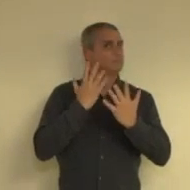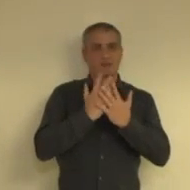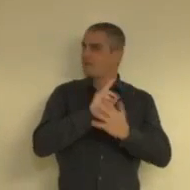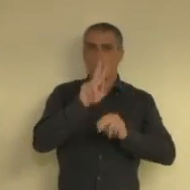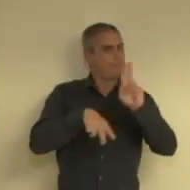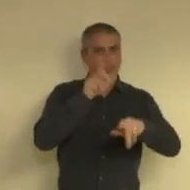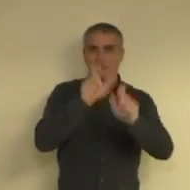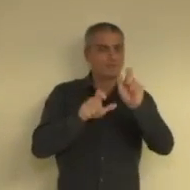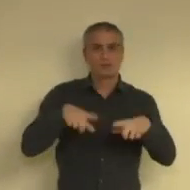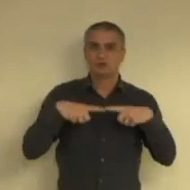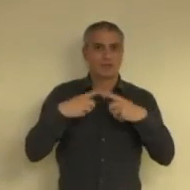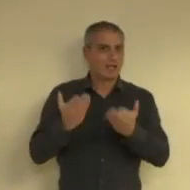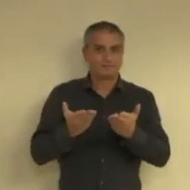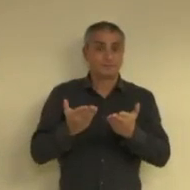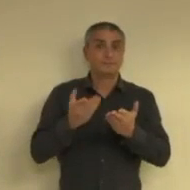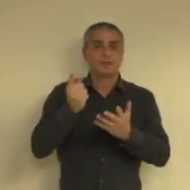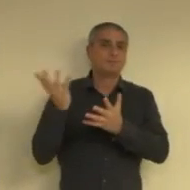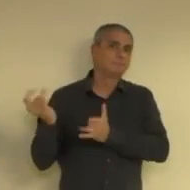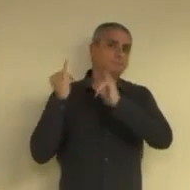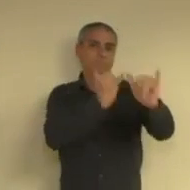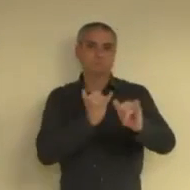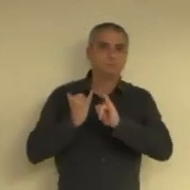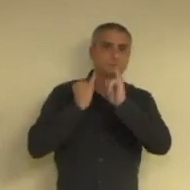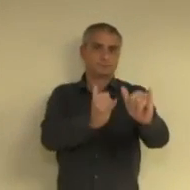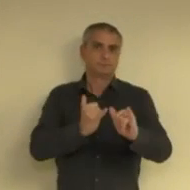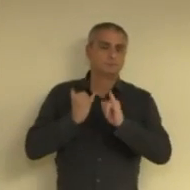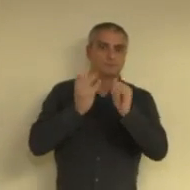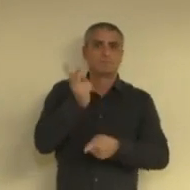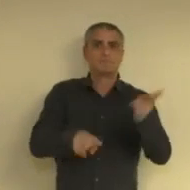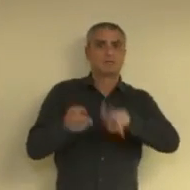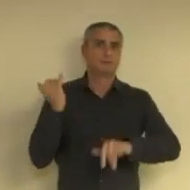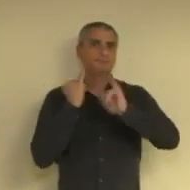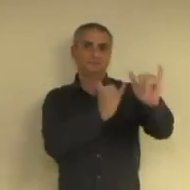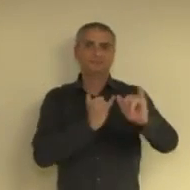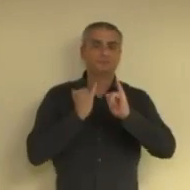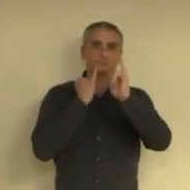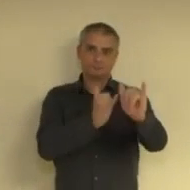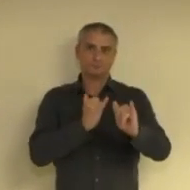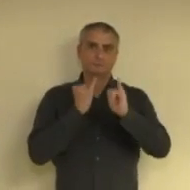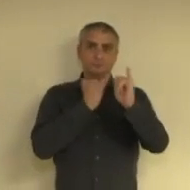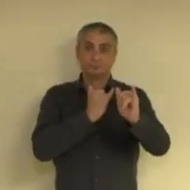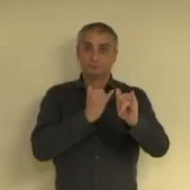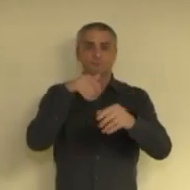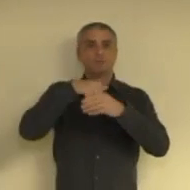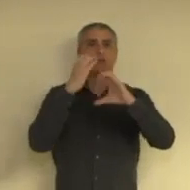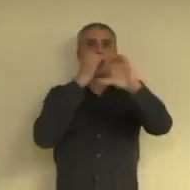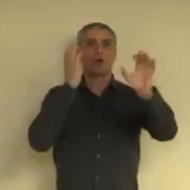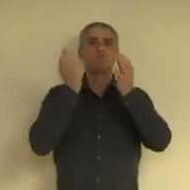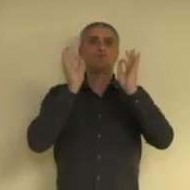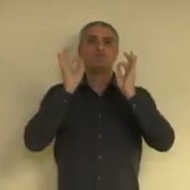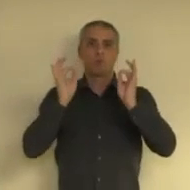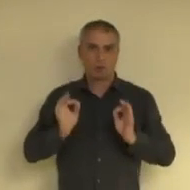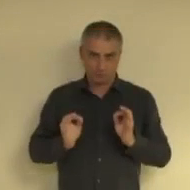שכבר לא מטפלים בחיים. הם מעמיסים את המתים בכלי רכב